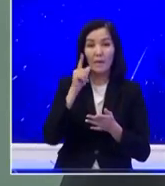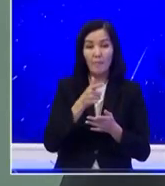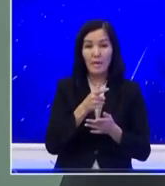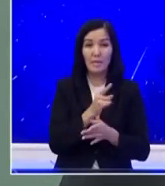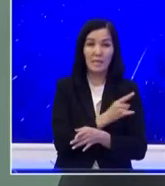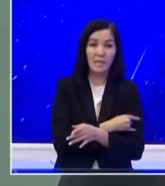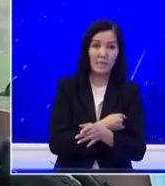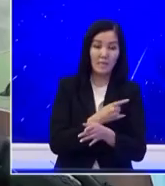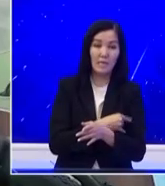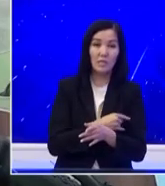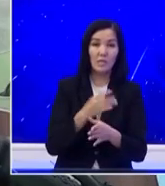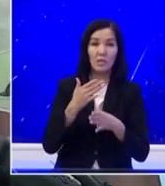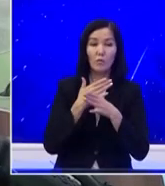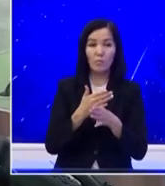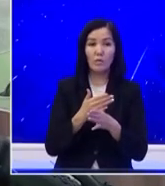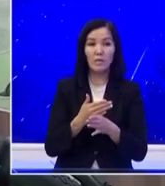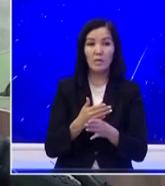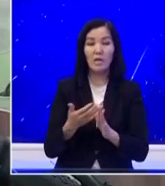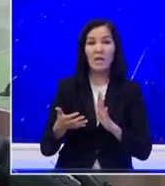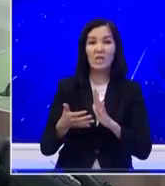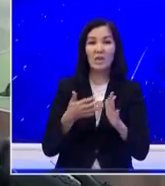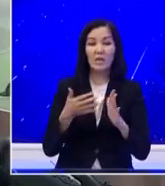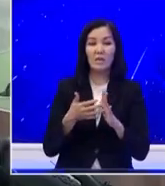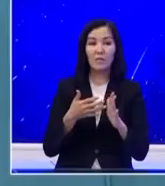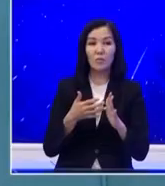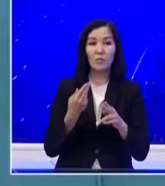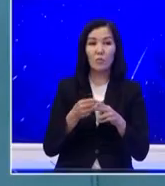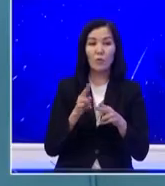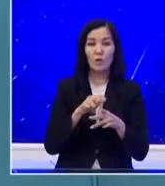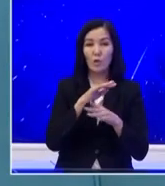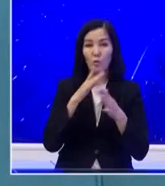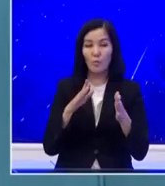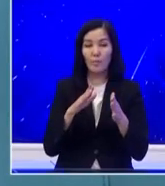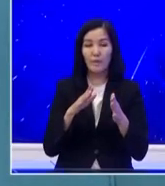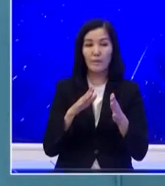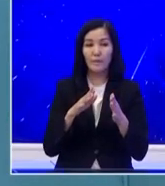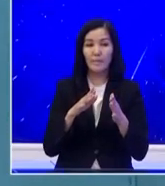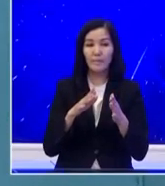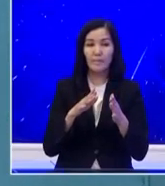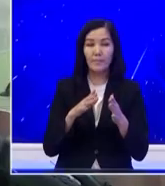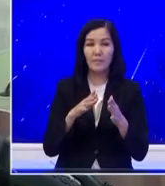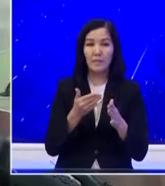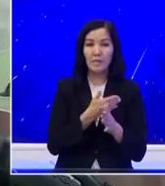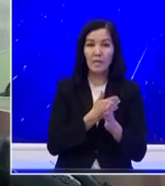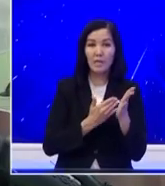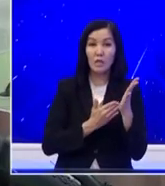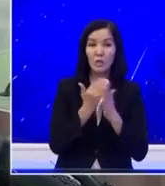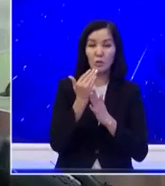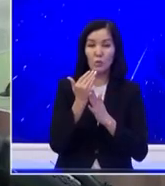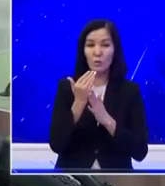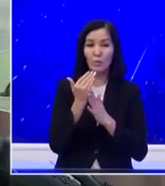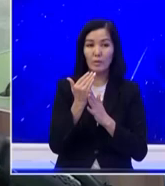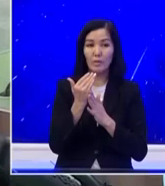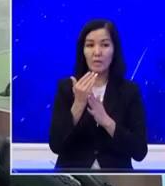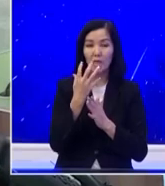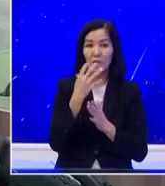диспетчер эвакуаторлар. Енді шақыртулардың түсіп жатқан, келіп түсіп жатқан шақыртулардың басым бөлігі дене қызуы көтерілгеннен болады. Келіп